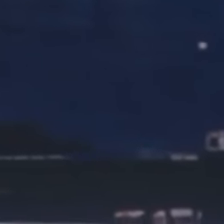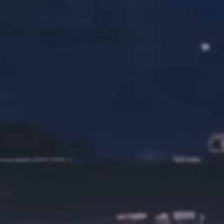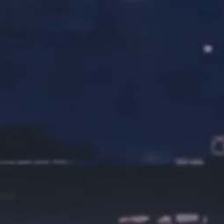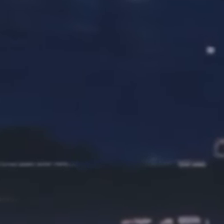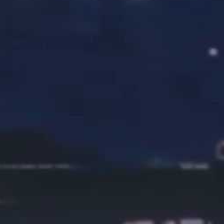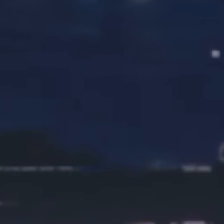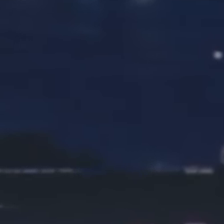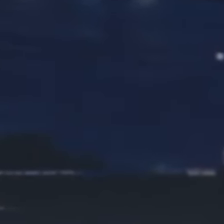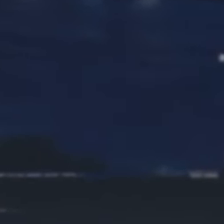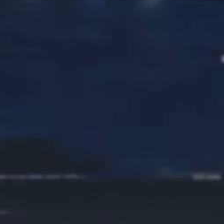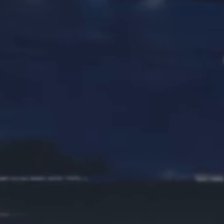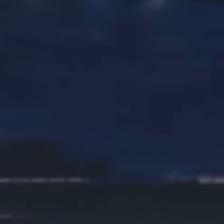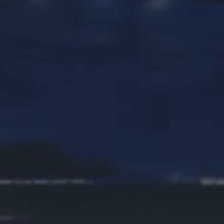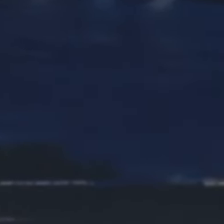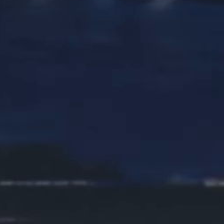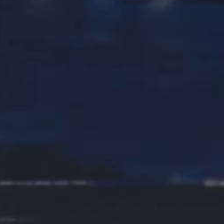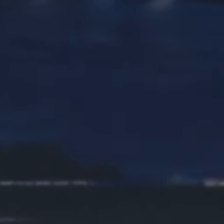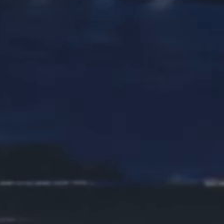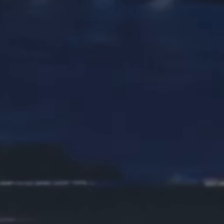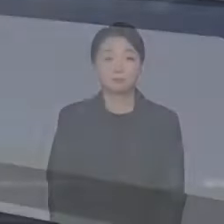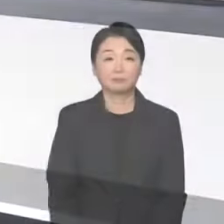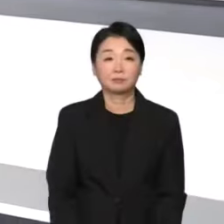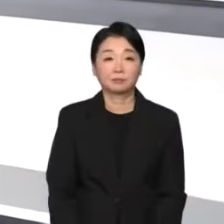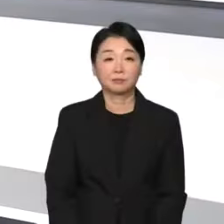여러분 안녕하십니까? 뉴스룸을 시작하겠습니다.